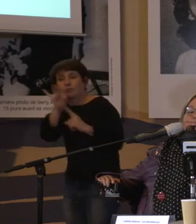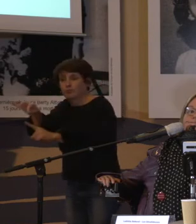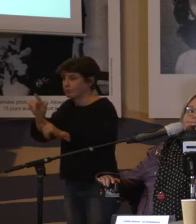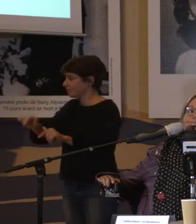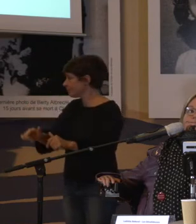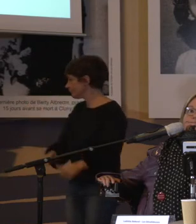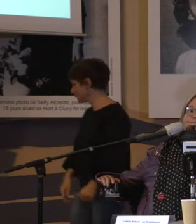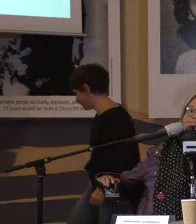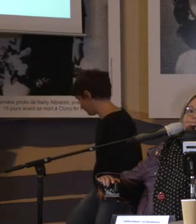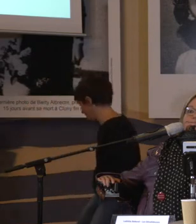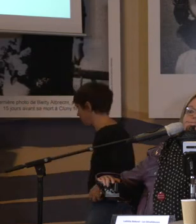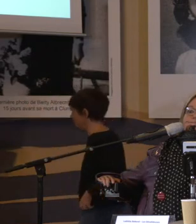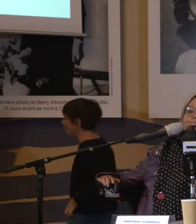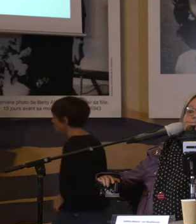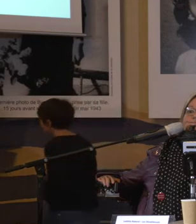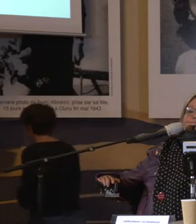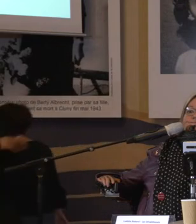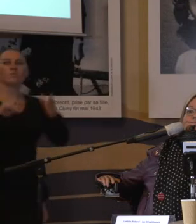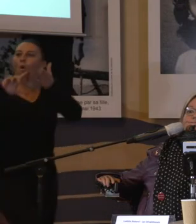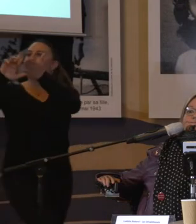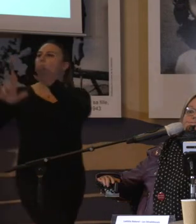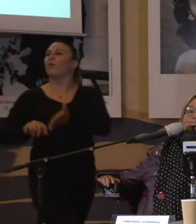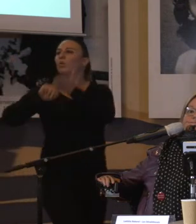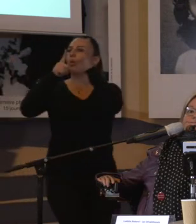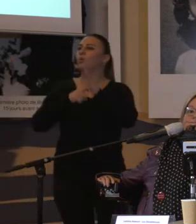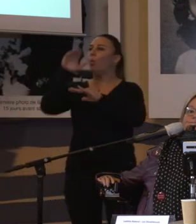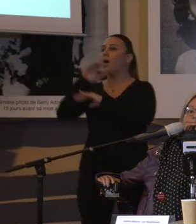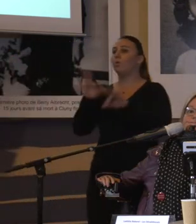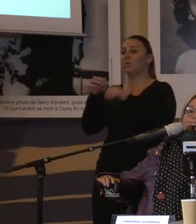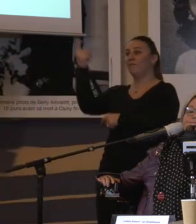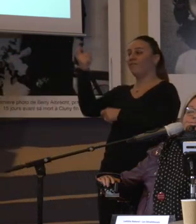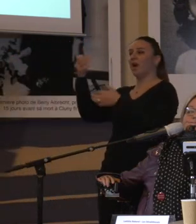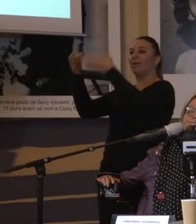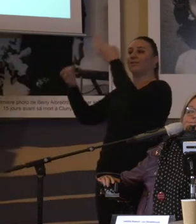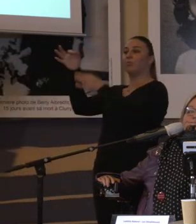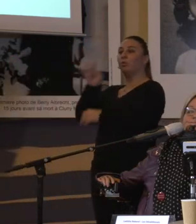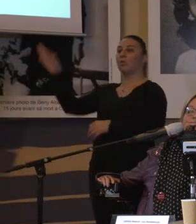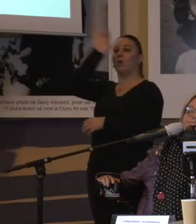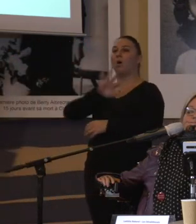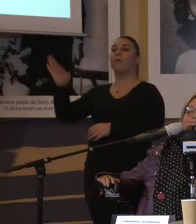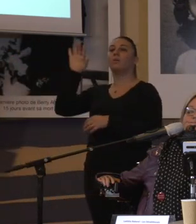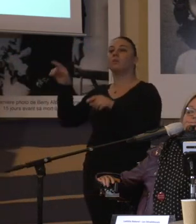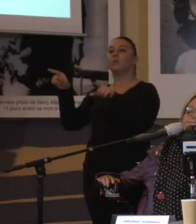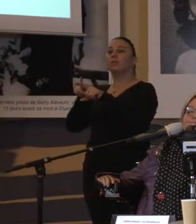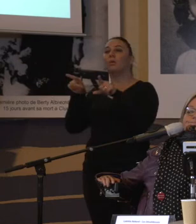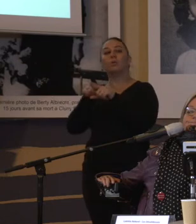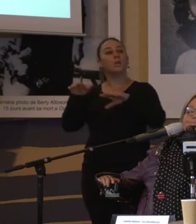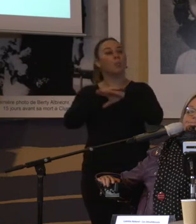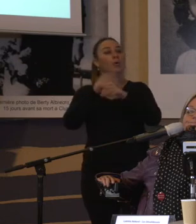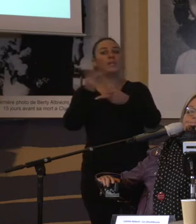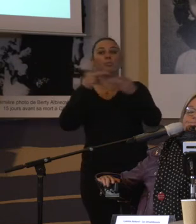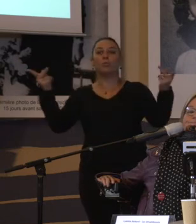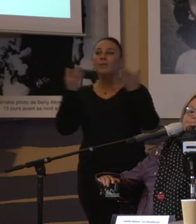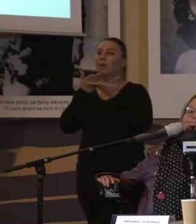question de l'application directe des droits garantis par la Convention par les tribunaux français et l'absence de stratégie nationale de politique publique